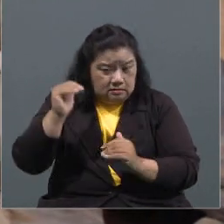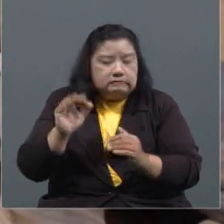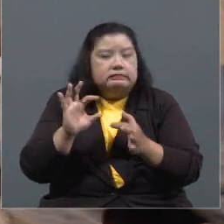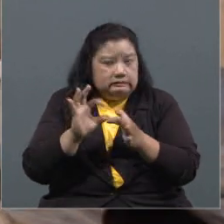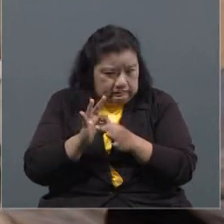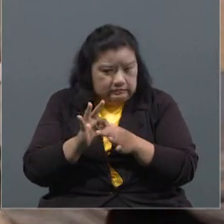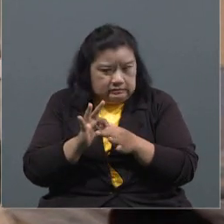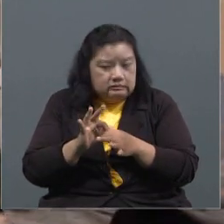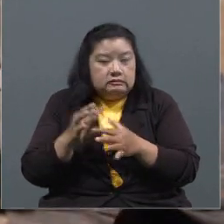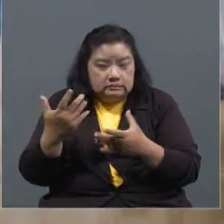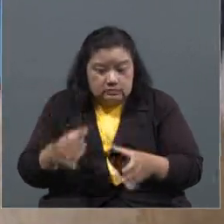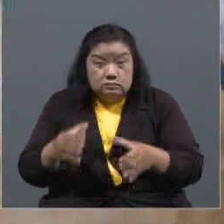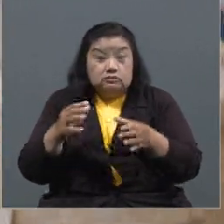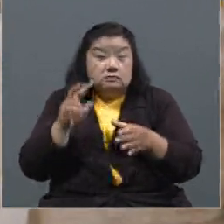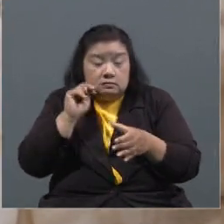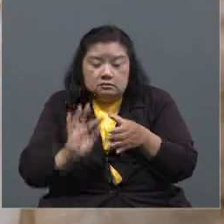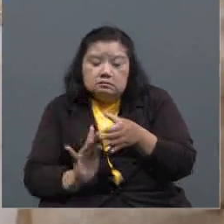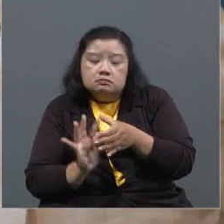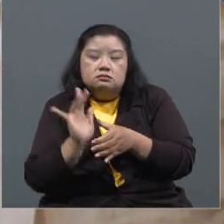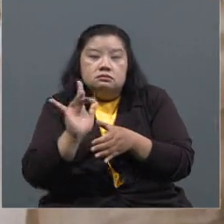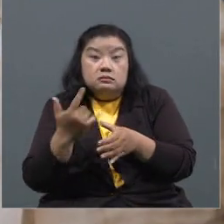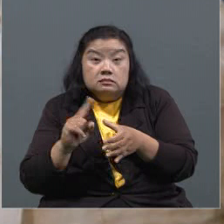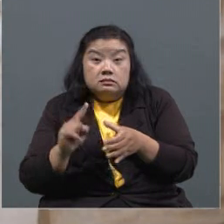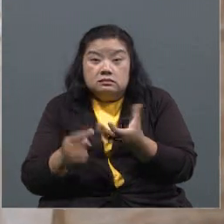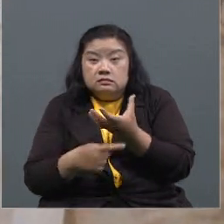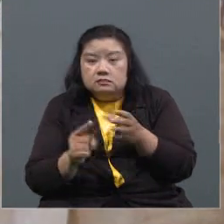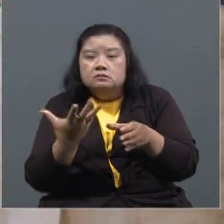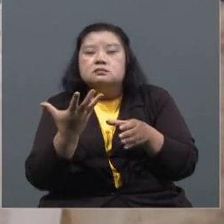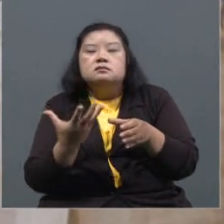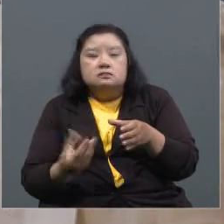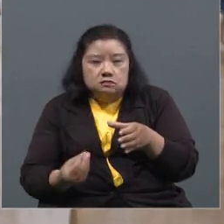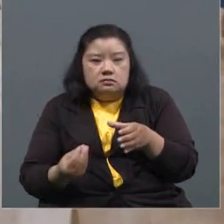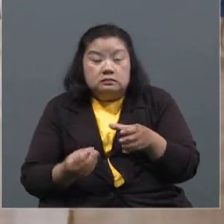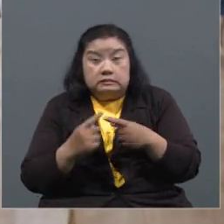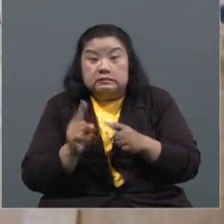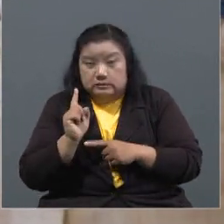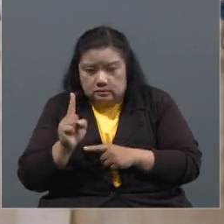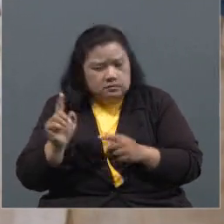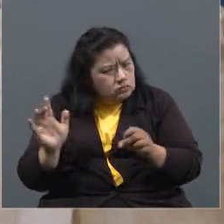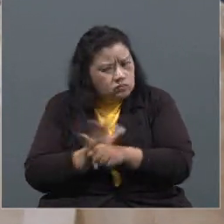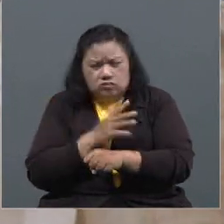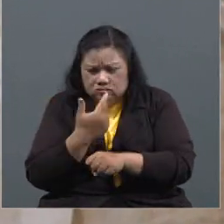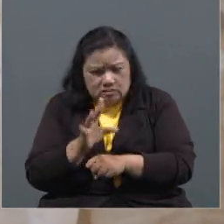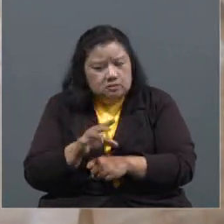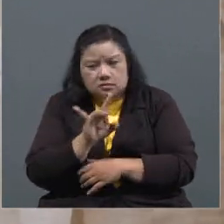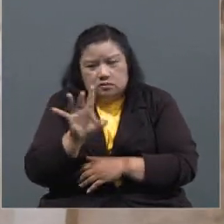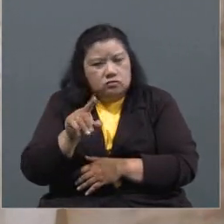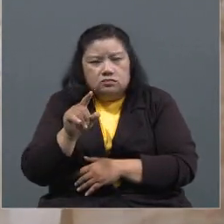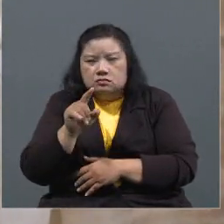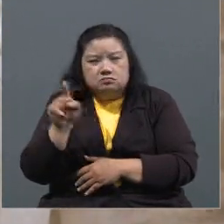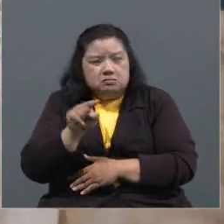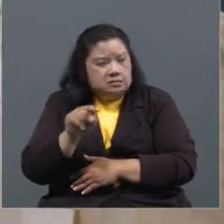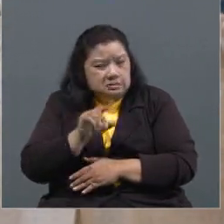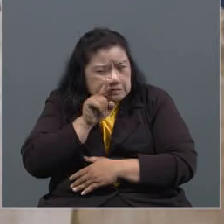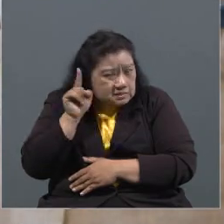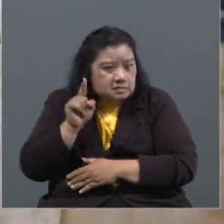ยไปจากการเก็บกองถุงกากแคดเมียมในพื้นที่ต่างๆเป็นเวลานานยืนยันว่าขนกลับไปครบ 100% นะคะกรมควบคุมมลพิษร